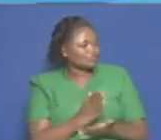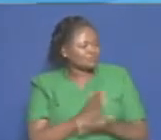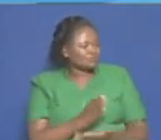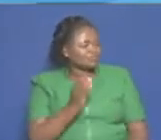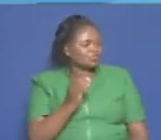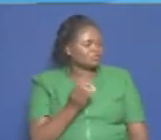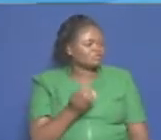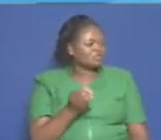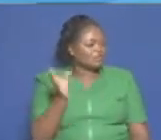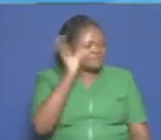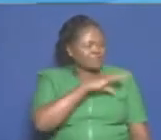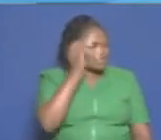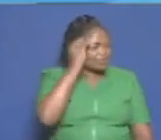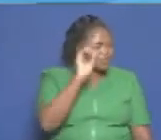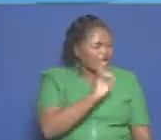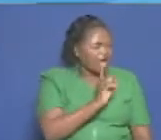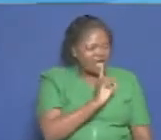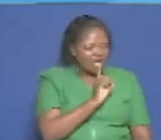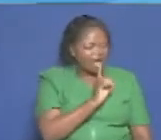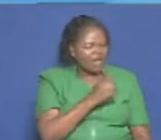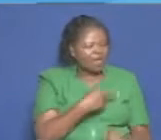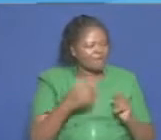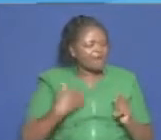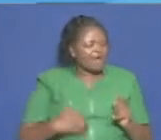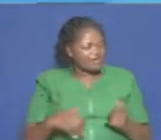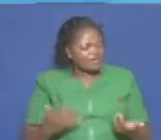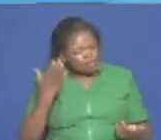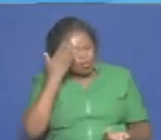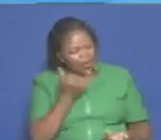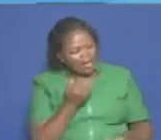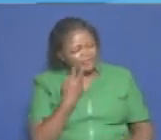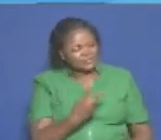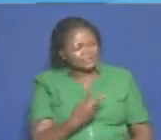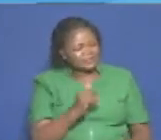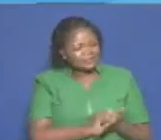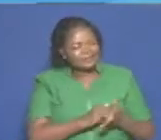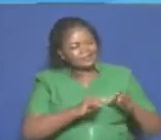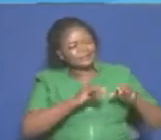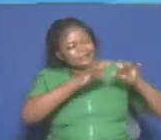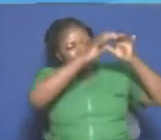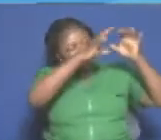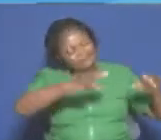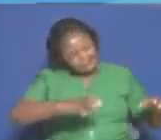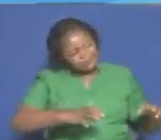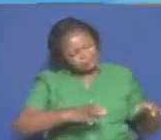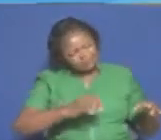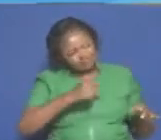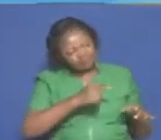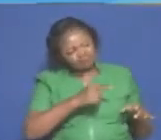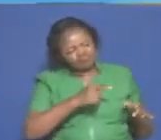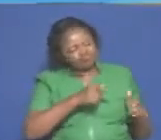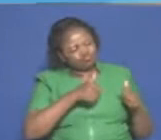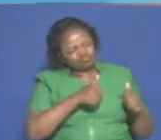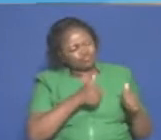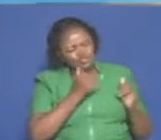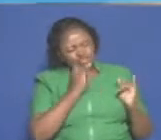imekosa utaaluma. Na tukisema utaaluma ni kwamba unapata ugatuzi ni jambo ambalo ni mswada geni,